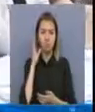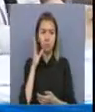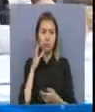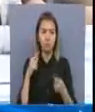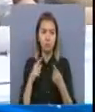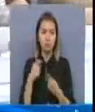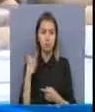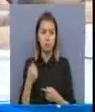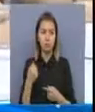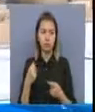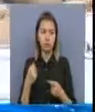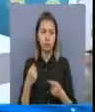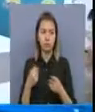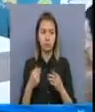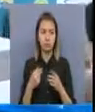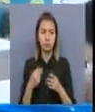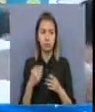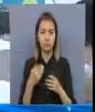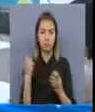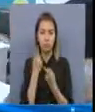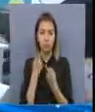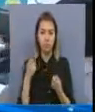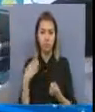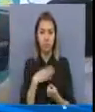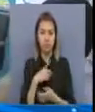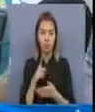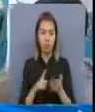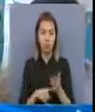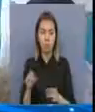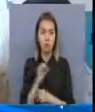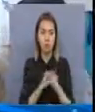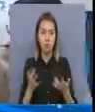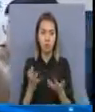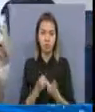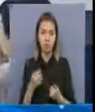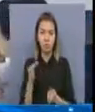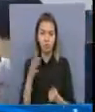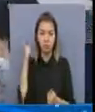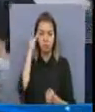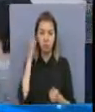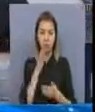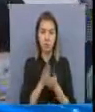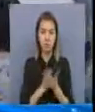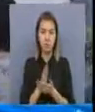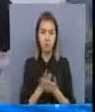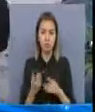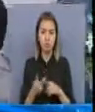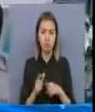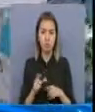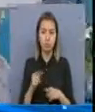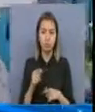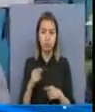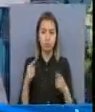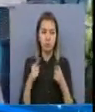бойынша, оның ішінде нақты үш тілділікке көшу жөніндегі мәселелер талқыға салынды. Облыстық білім басқармасының мамандары келтірген